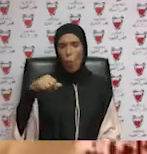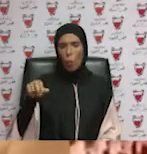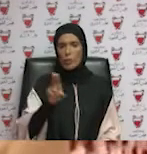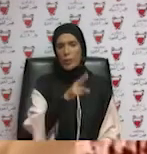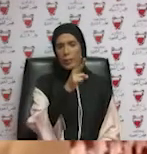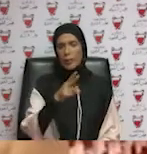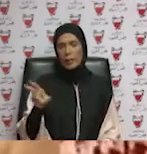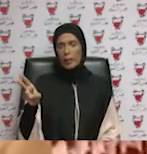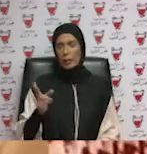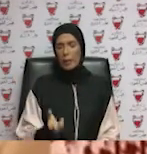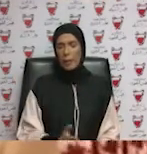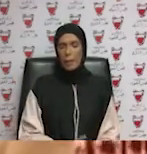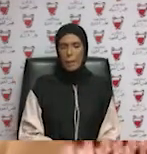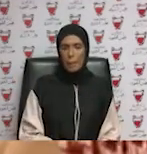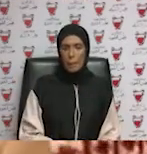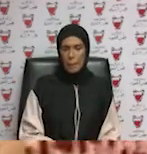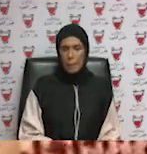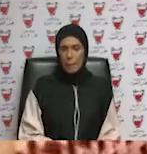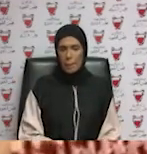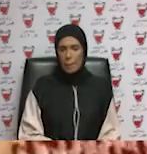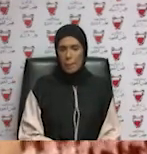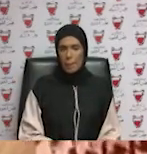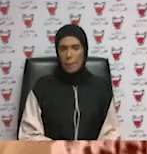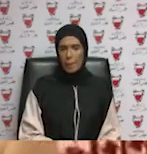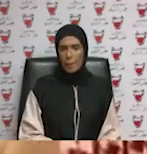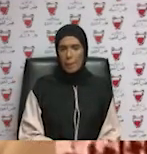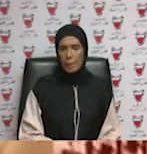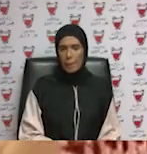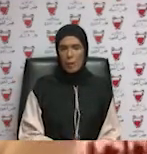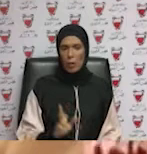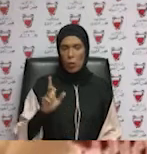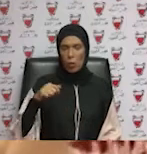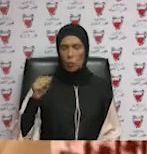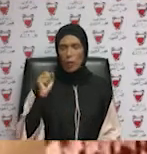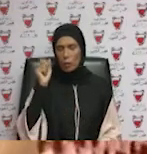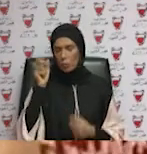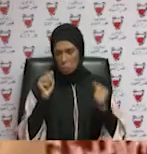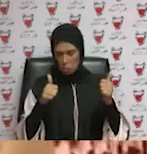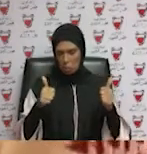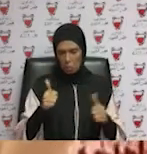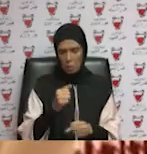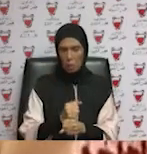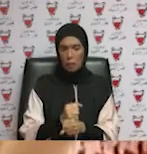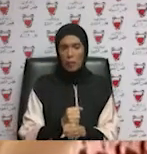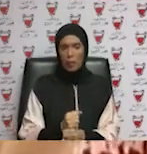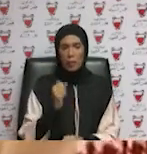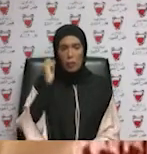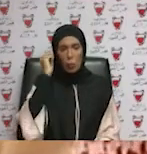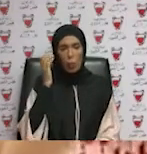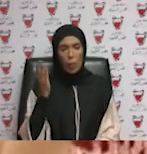باجر يشكرون عليه، والجماعة الحين بوزارة المواصلات إن شاء الله بيقومون. أنا لدي مقترح